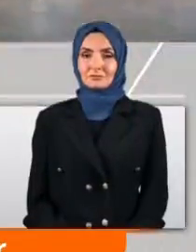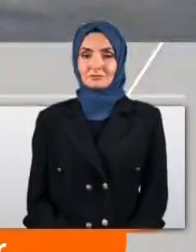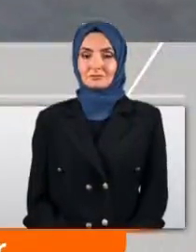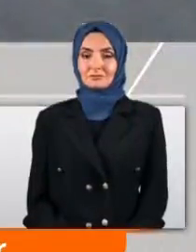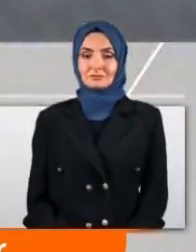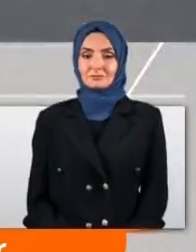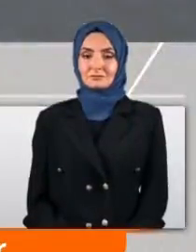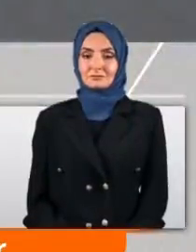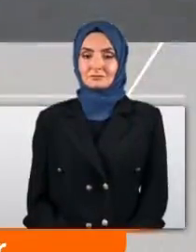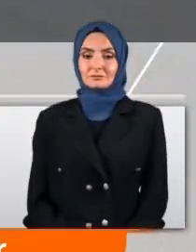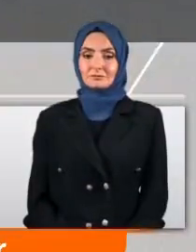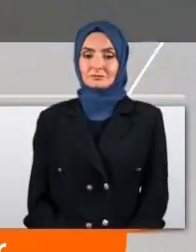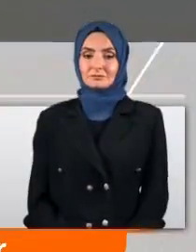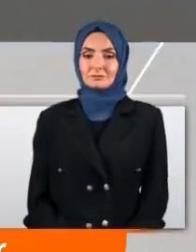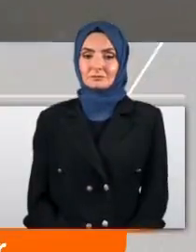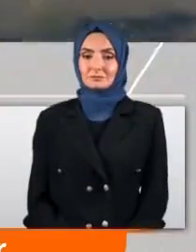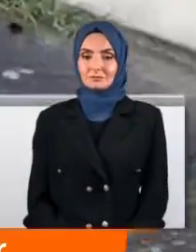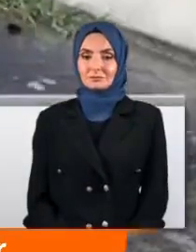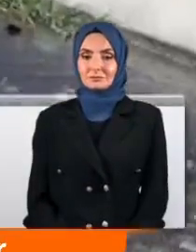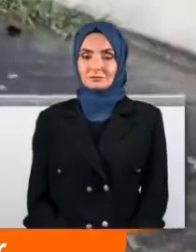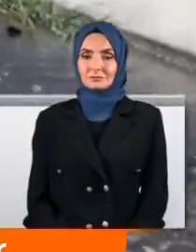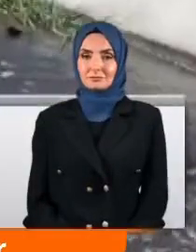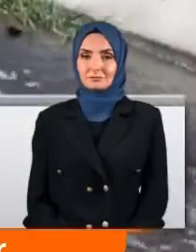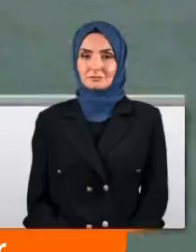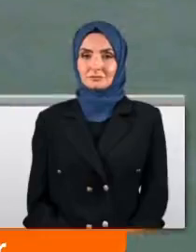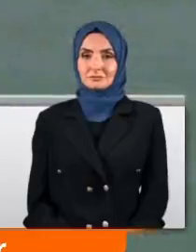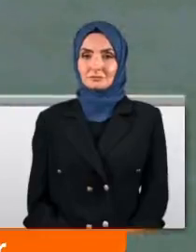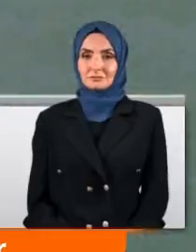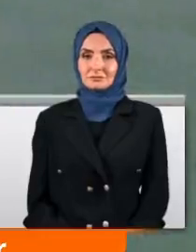Her denize soktuğumda çocuklarımı hastanelik oluyorum.